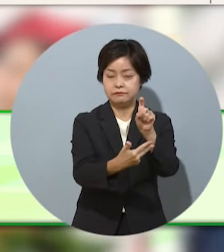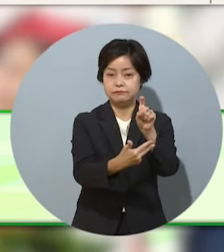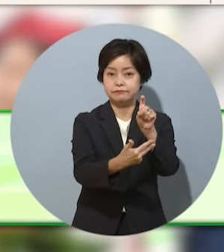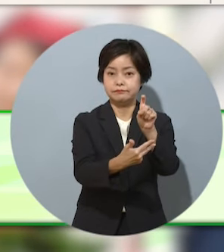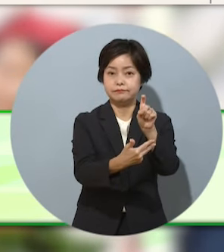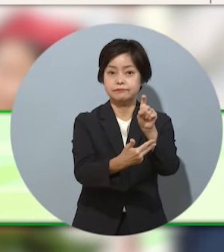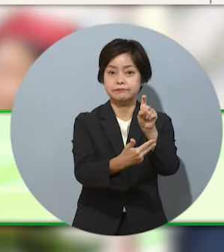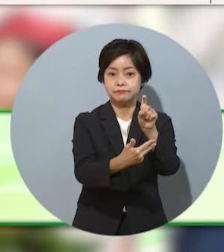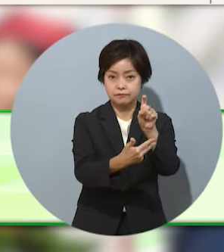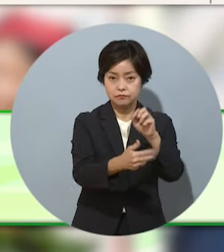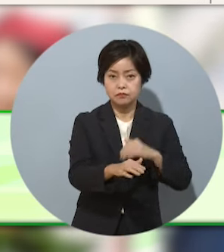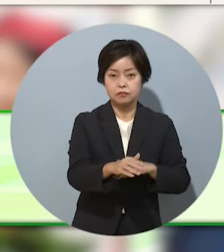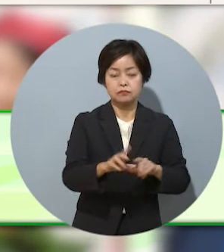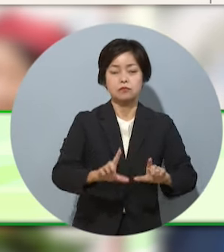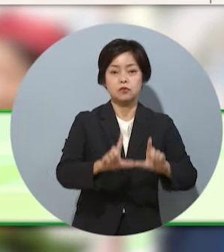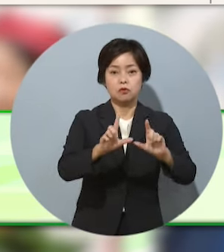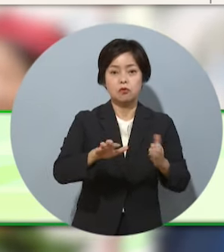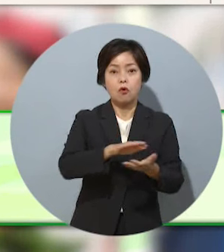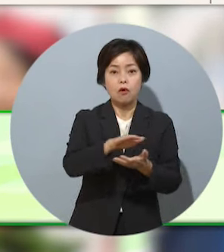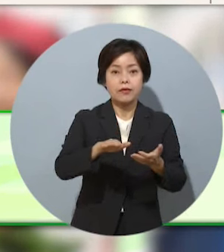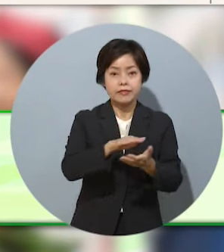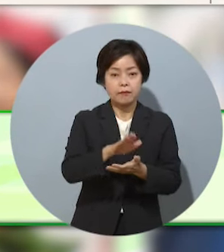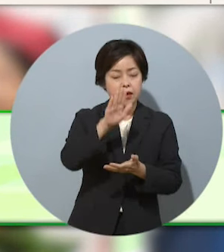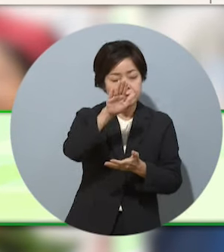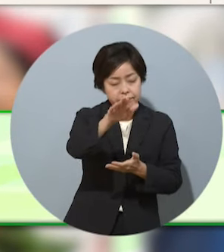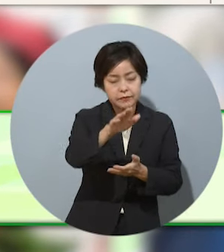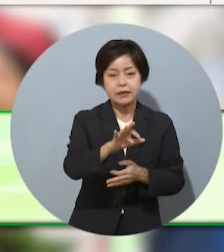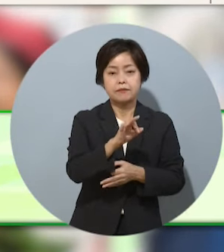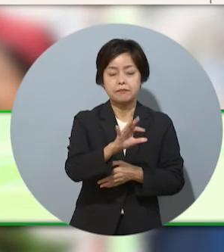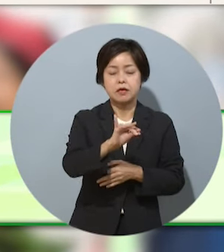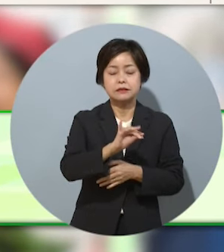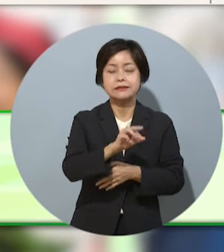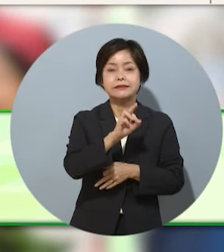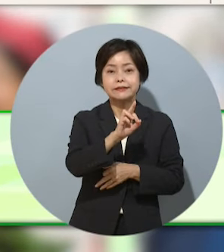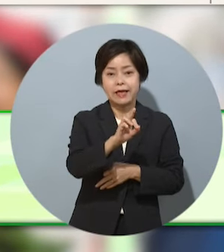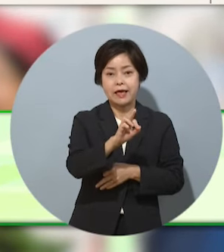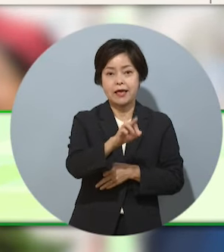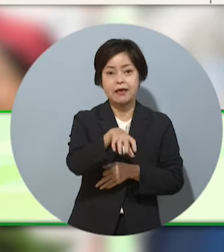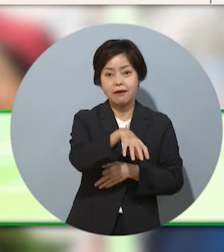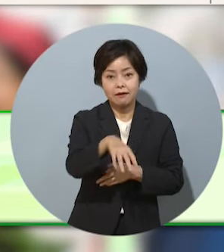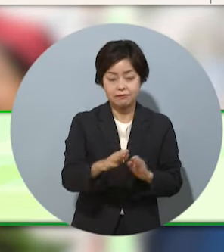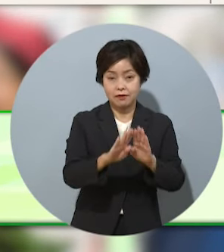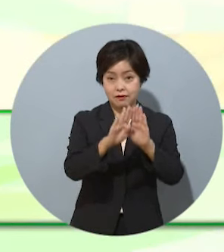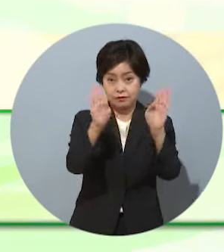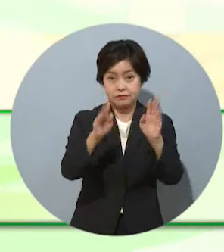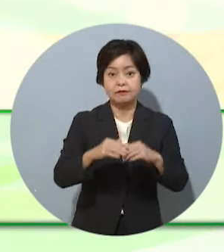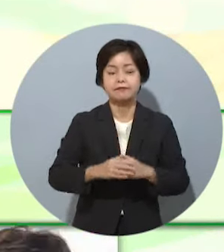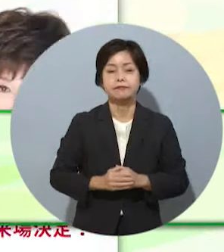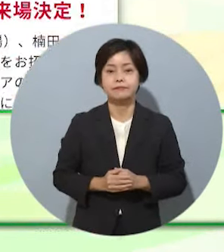日に東京多摩未来メッセ1階展示室で開かれます。